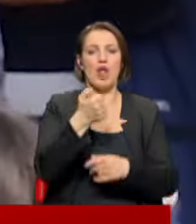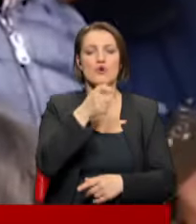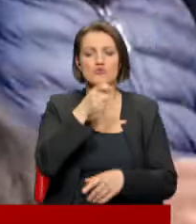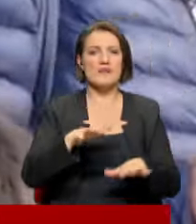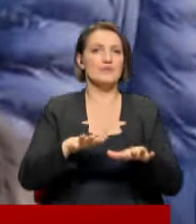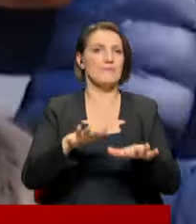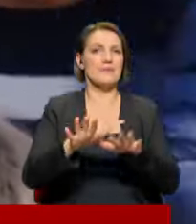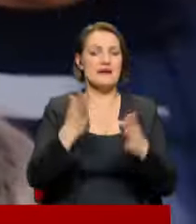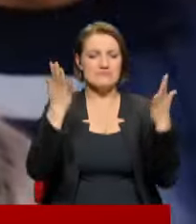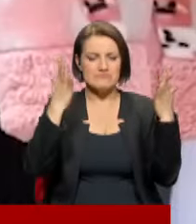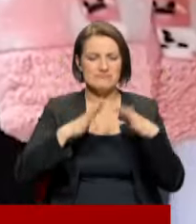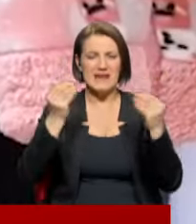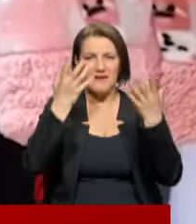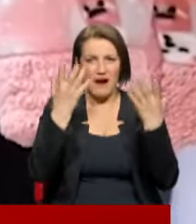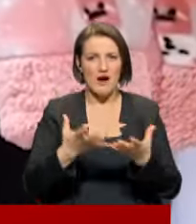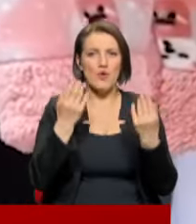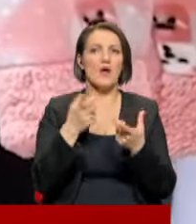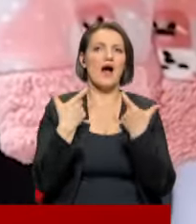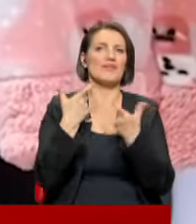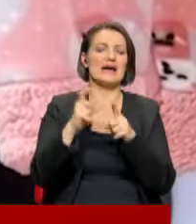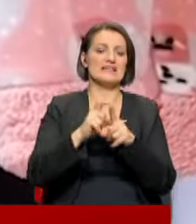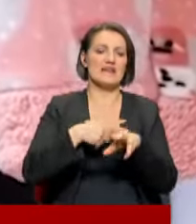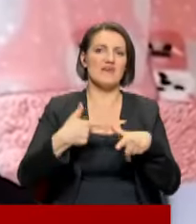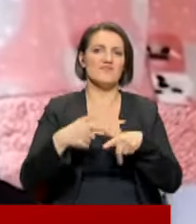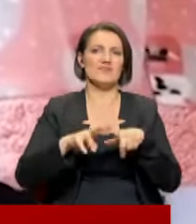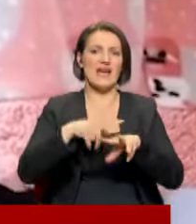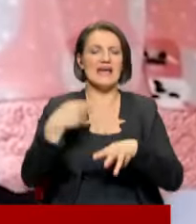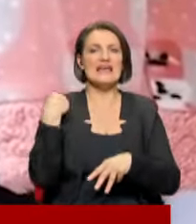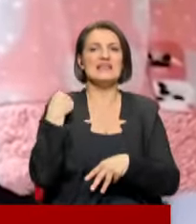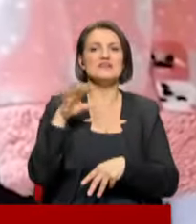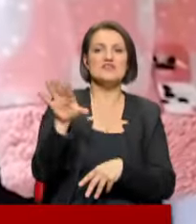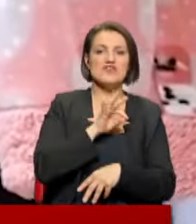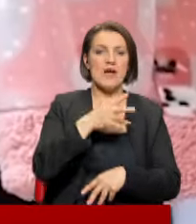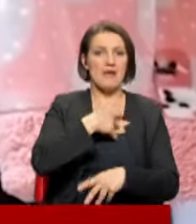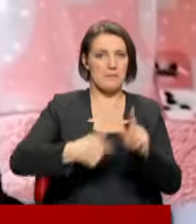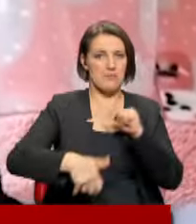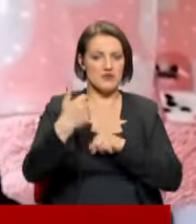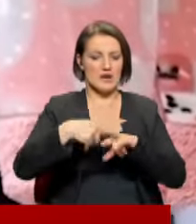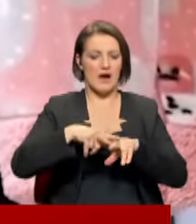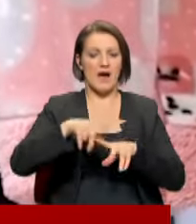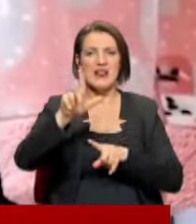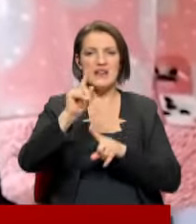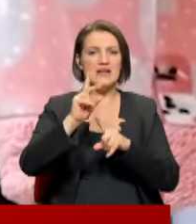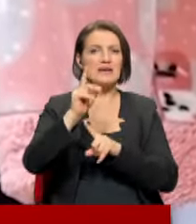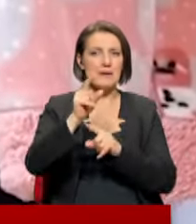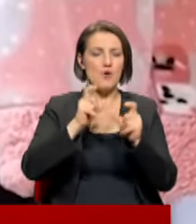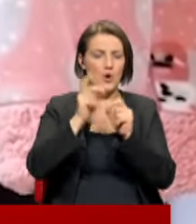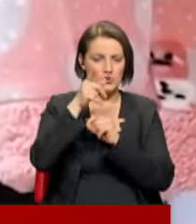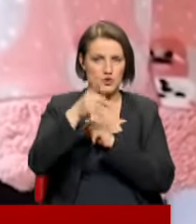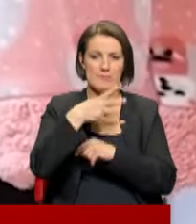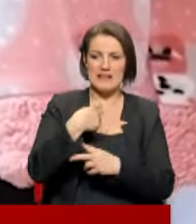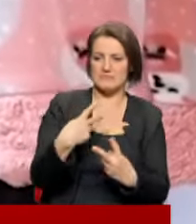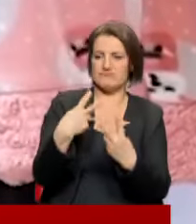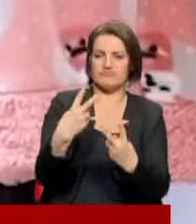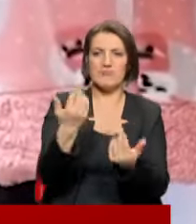Şubat depremlerinde yıkımın en ağır olduğu Hatay Defne'de de yeni seçilen belediye başkanı Halil İbrahim Özgün, belediyeye